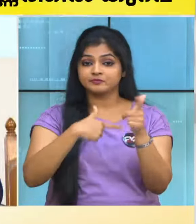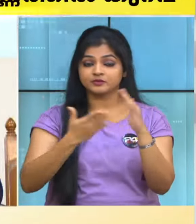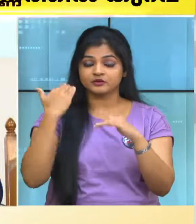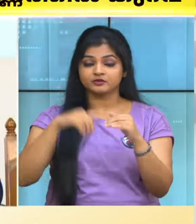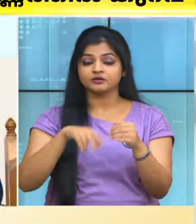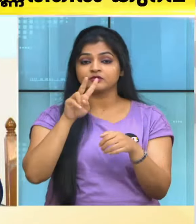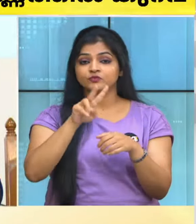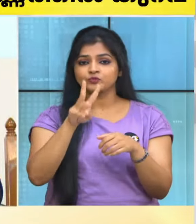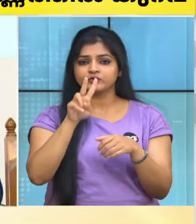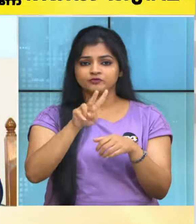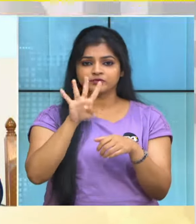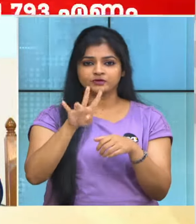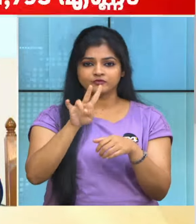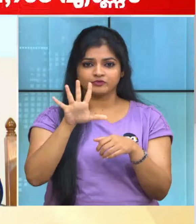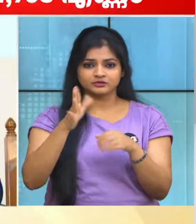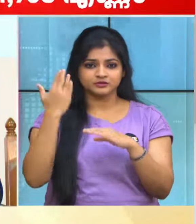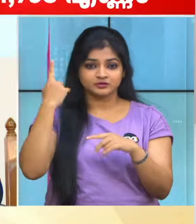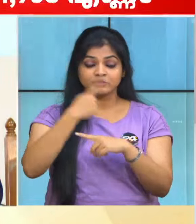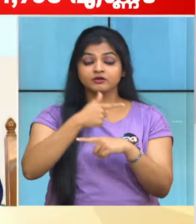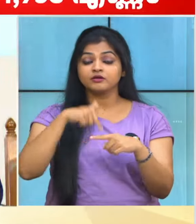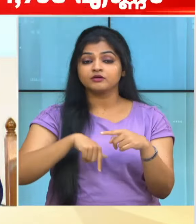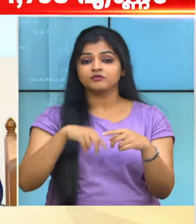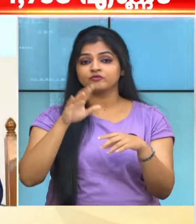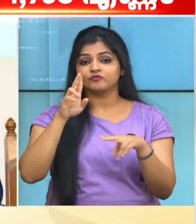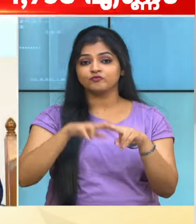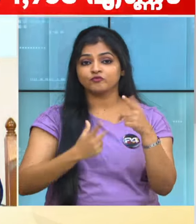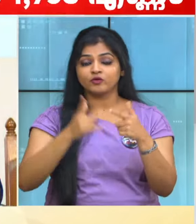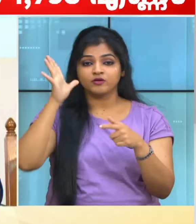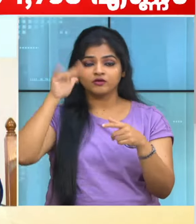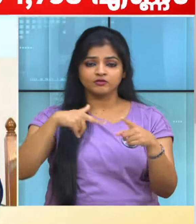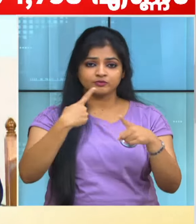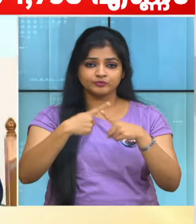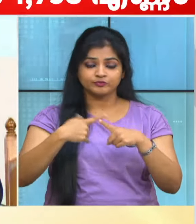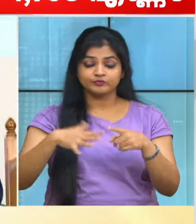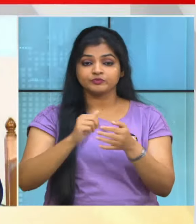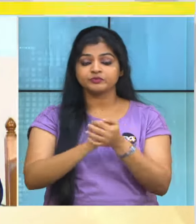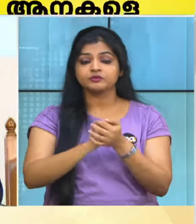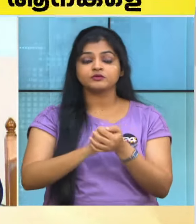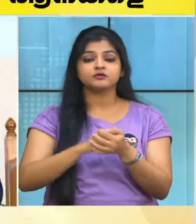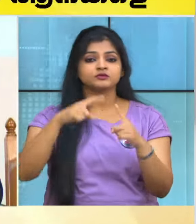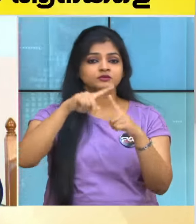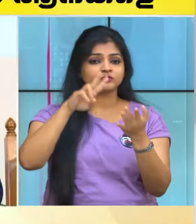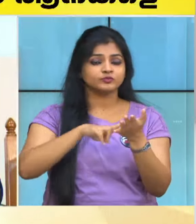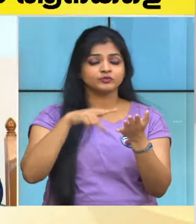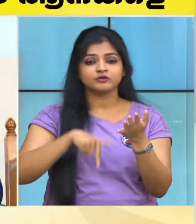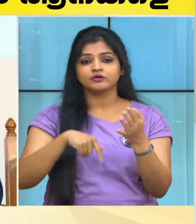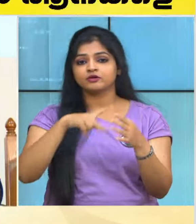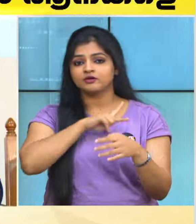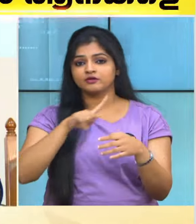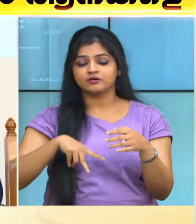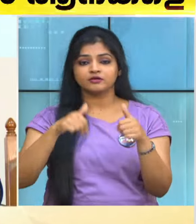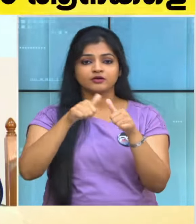25 തീയതികളിലാണ് ഈ കാട്ടാന കണക്കെടുപ്പ് നടന്നത് അത് തമിഴ്നാട് കർണാടക ആന്ധ്ര പിന്നെ കേരളം ഈ നാല് സംസ്ഥാനങ്ങൾ ചേർന്നാണ് ഈ കണക്ക് എടുപ്പ്